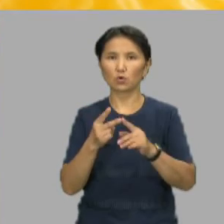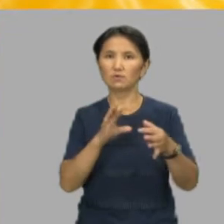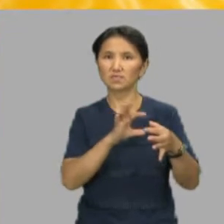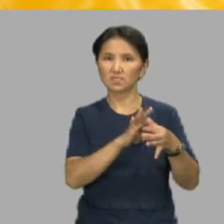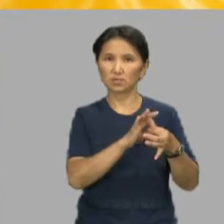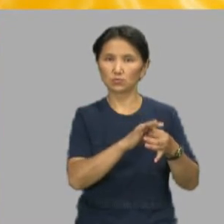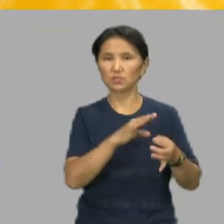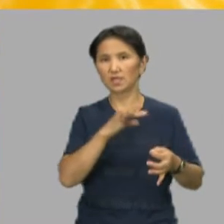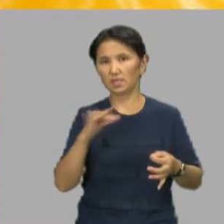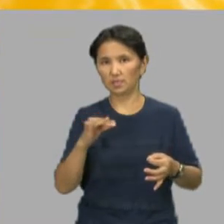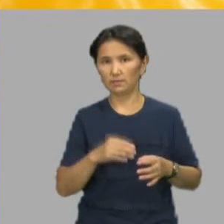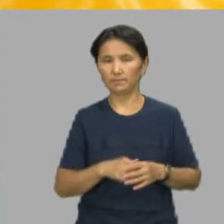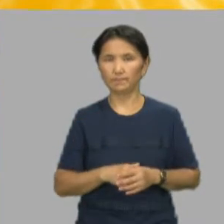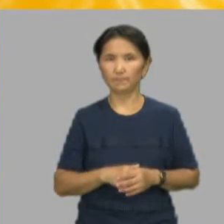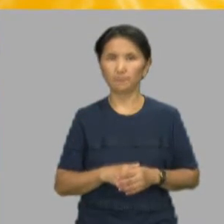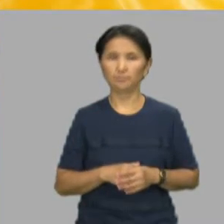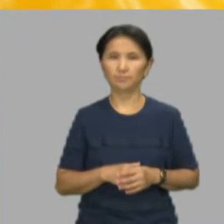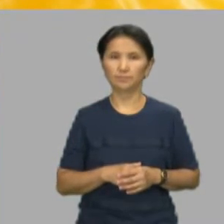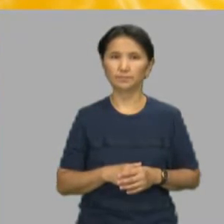«и».